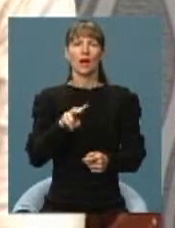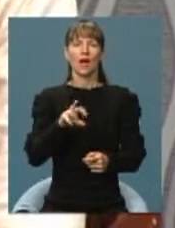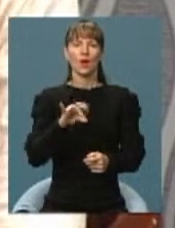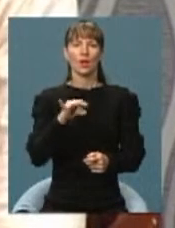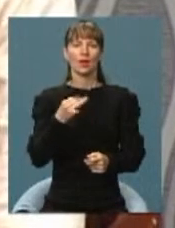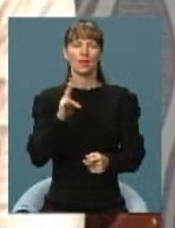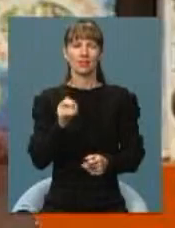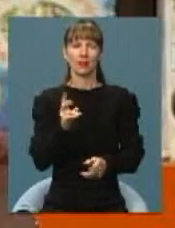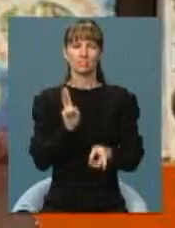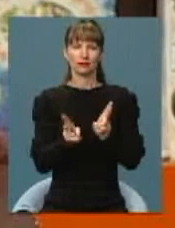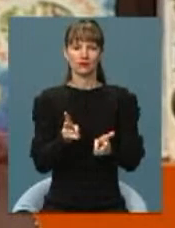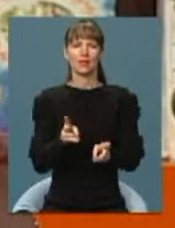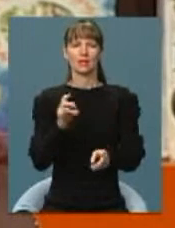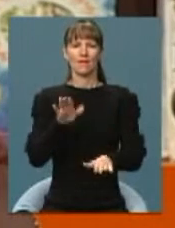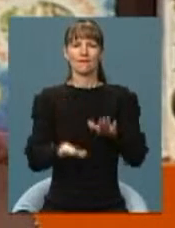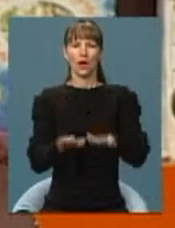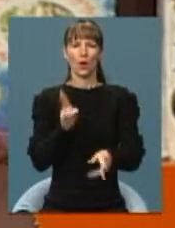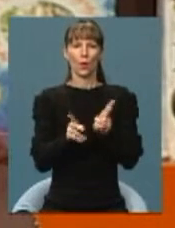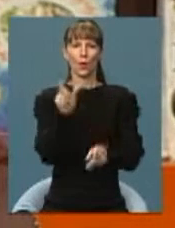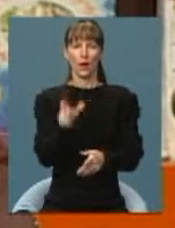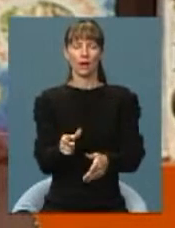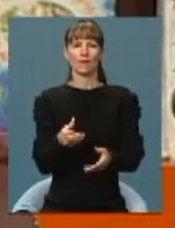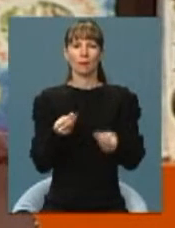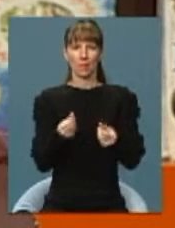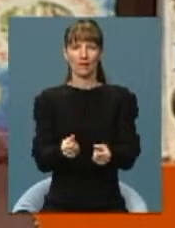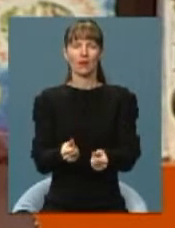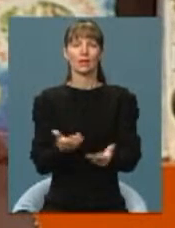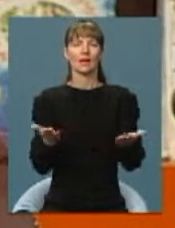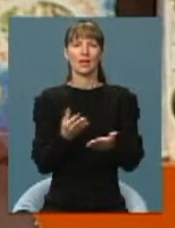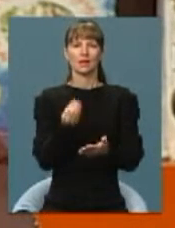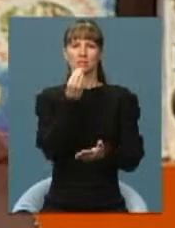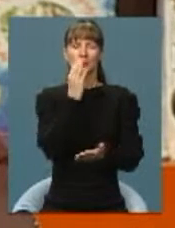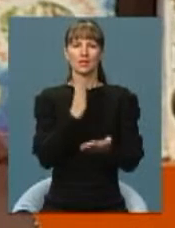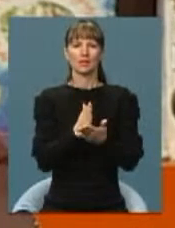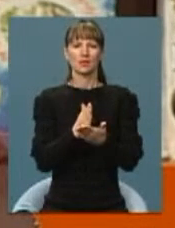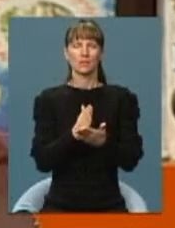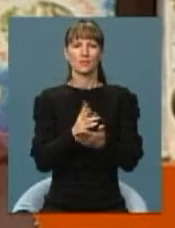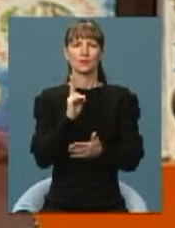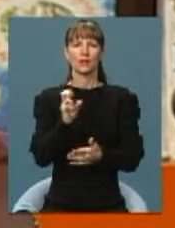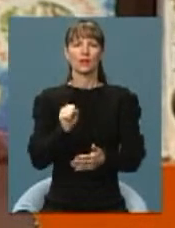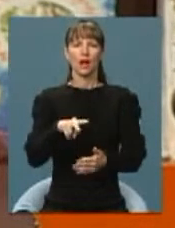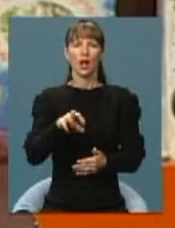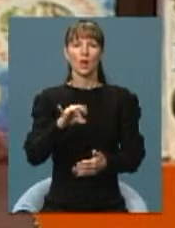кухаря. Як ти вважаєш, а які взагалі страви є такими дуже калорійними? Я думаю,